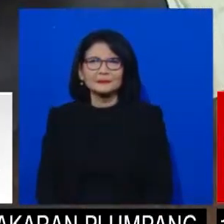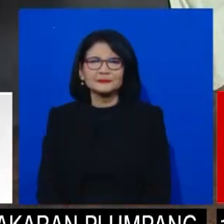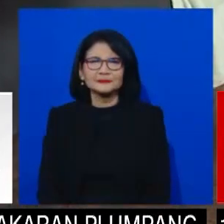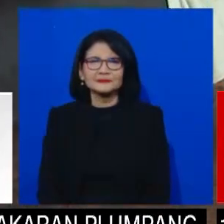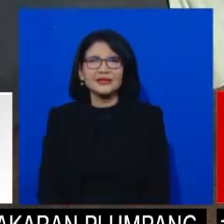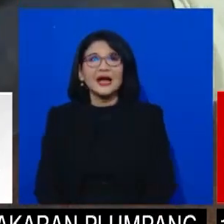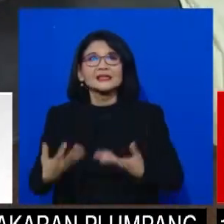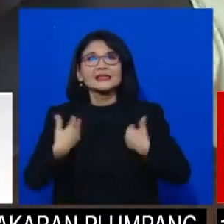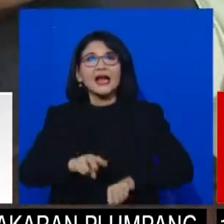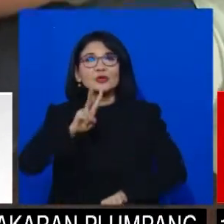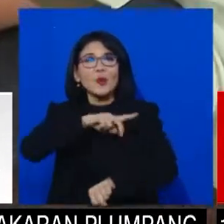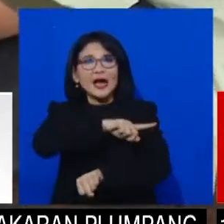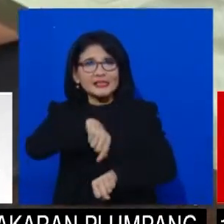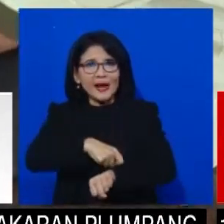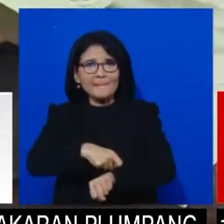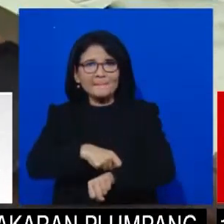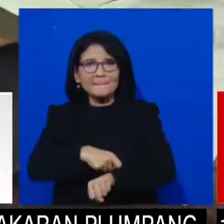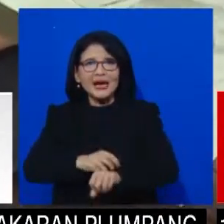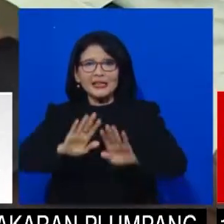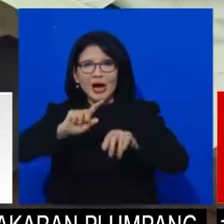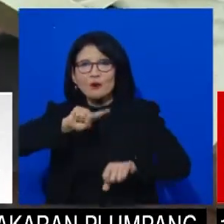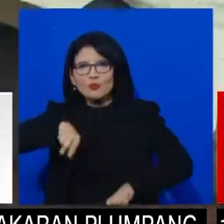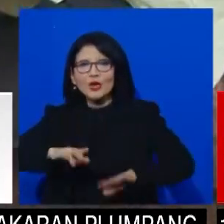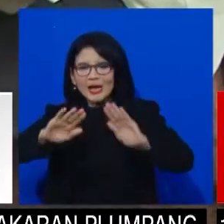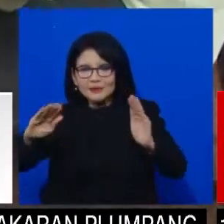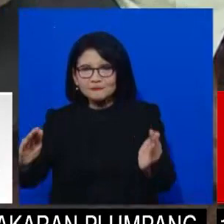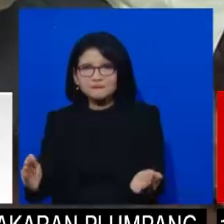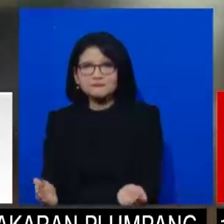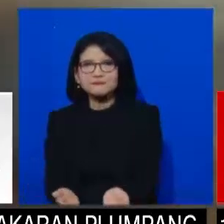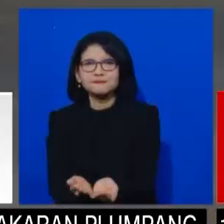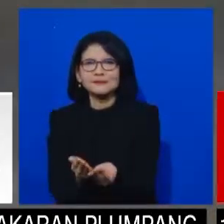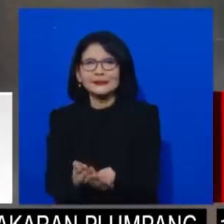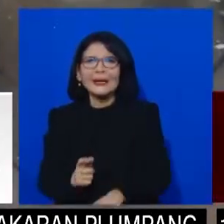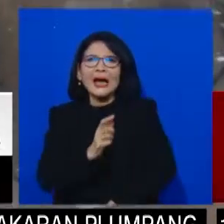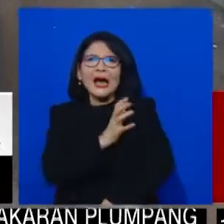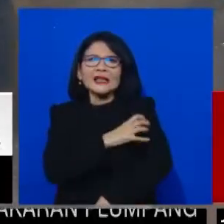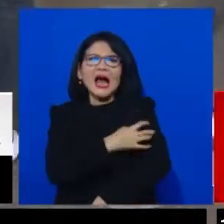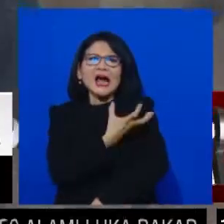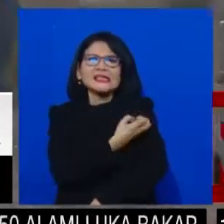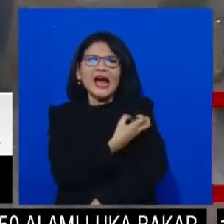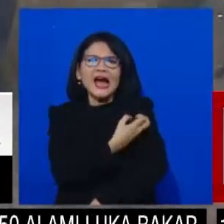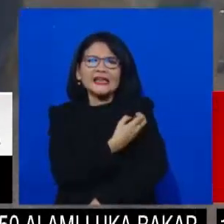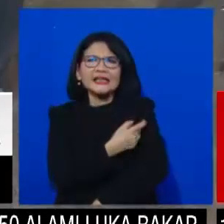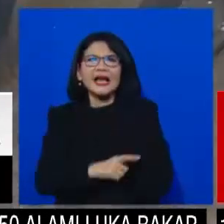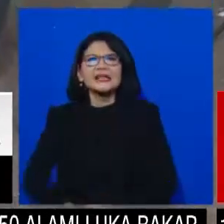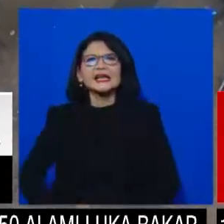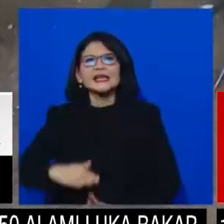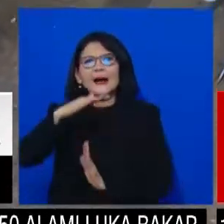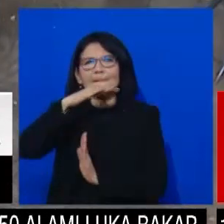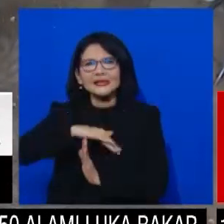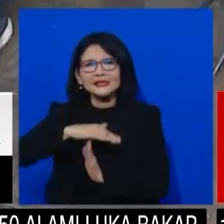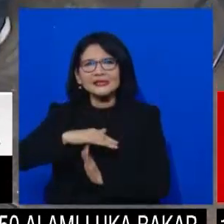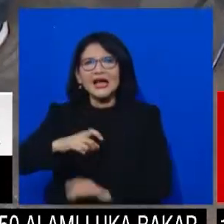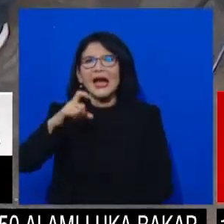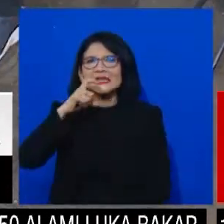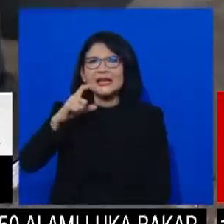Setelah lebih dari 2 jam, perlahan cekungan mulai terbentuk. Tangan saya terasa begitu sakit. Sambil beristirahat, saya diajarkan cara menghaluskan pinggiran